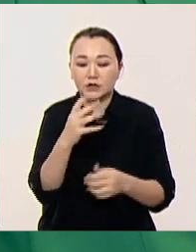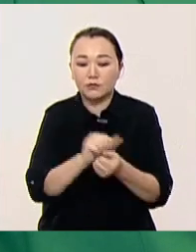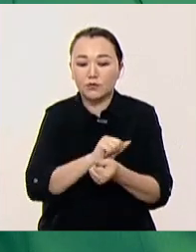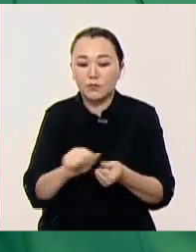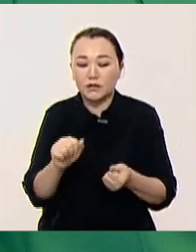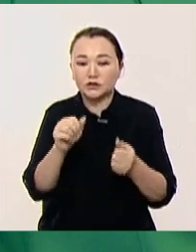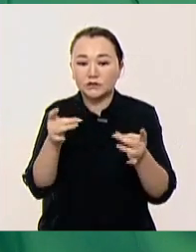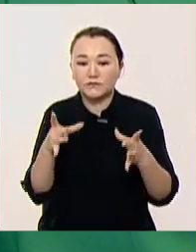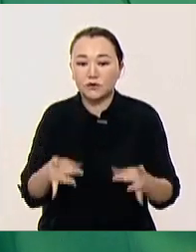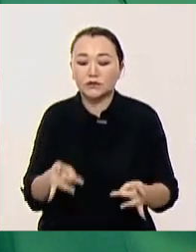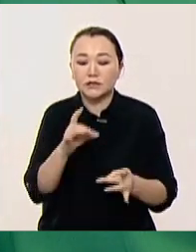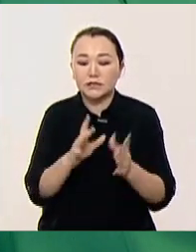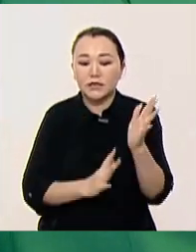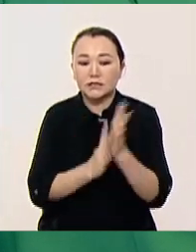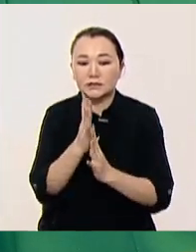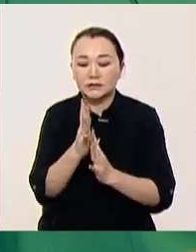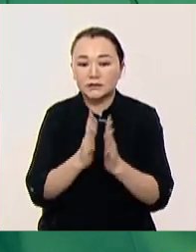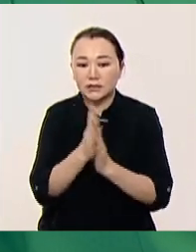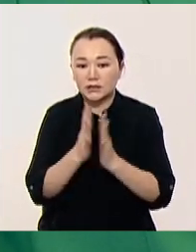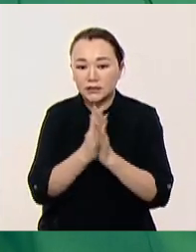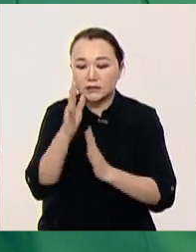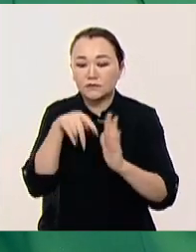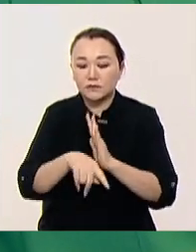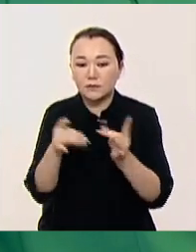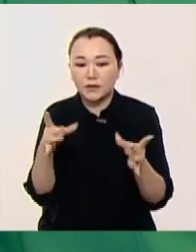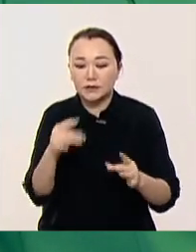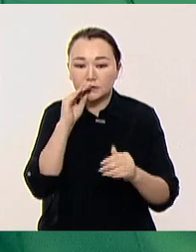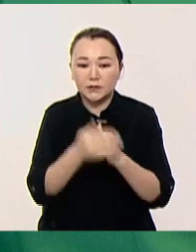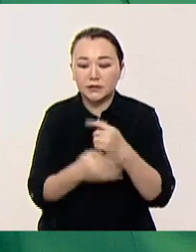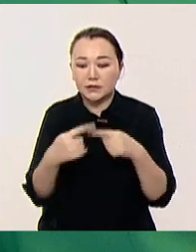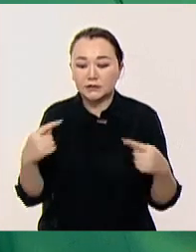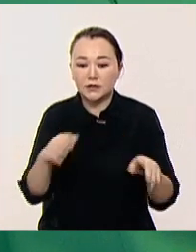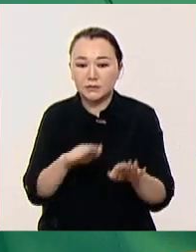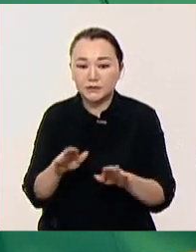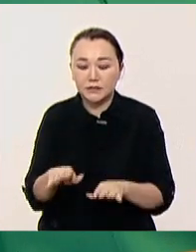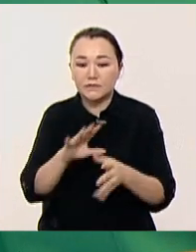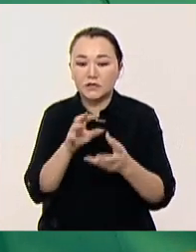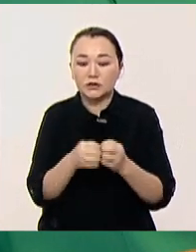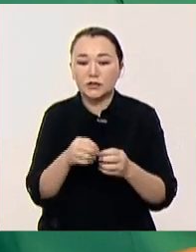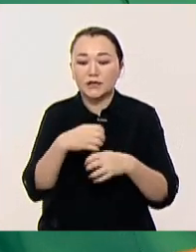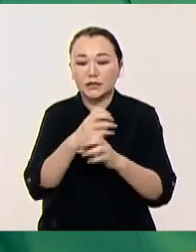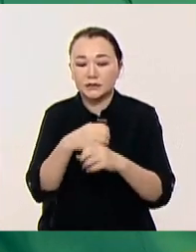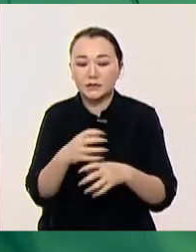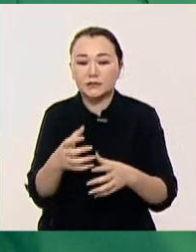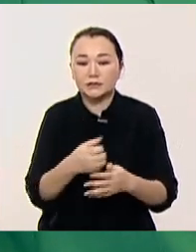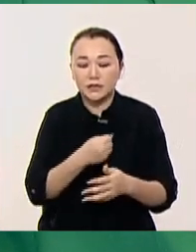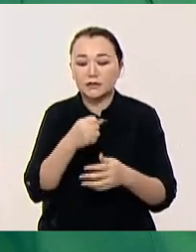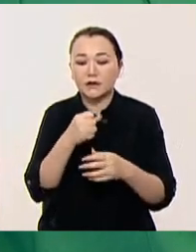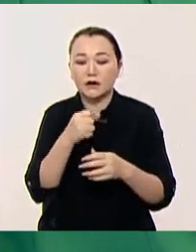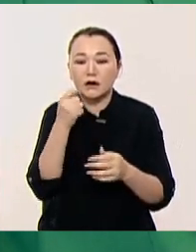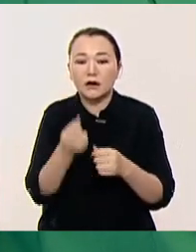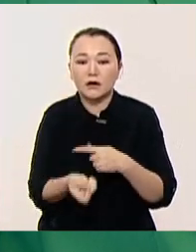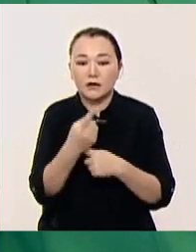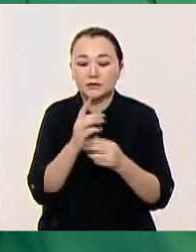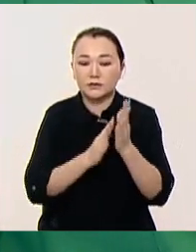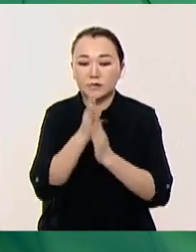бумажных свертка с растительным веществом пакеты были спрятаны в разных местах по заключению экспертизы изъятое вещество оказалось